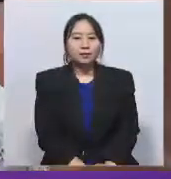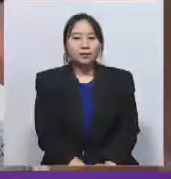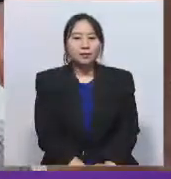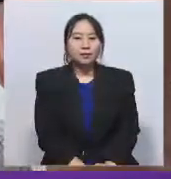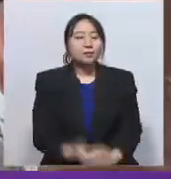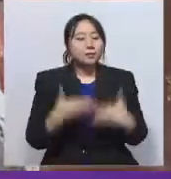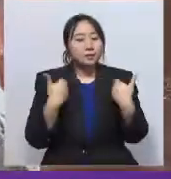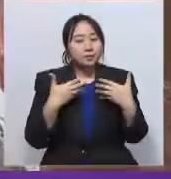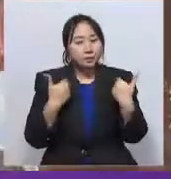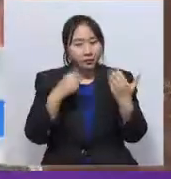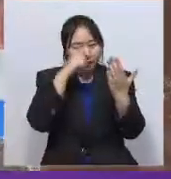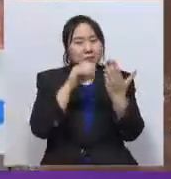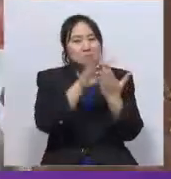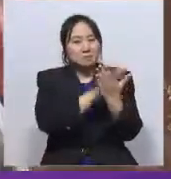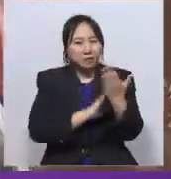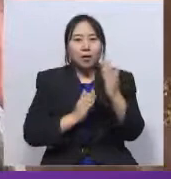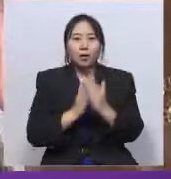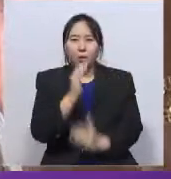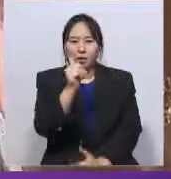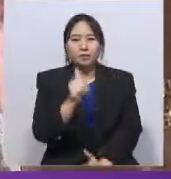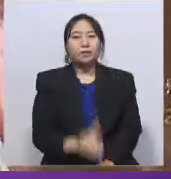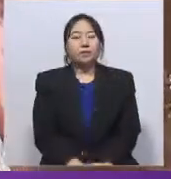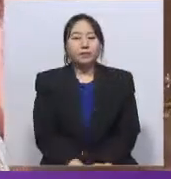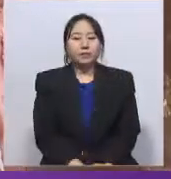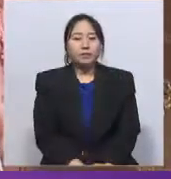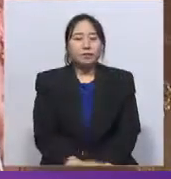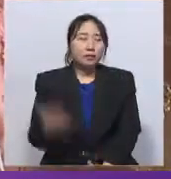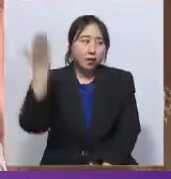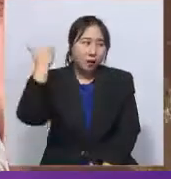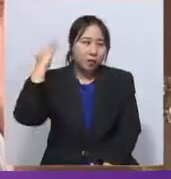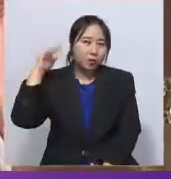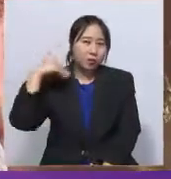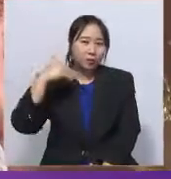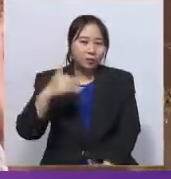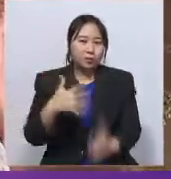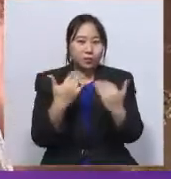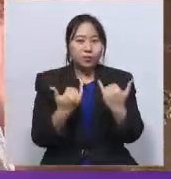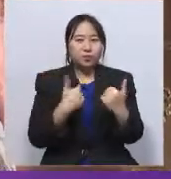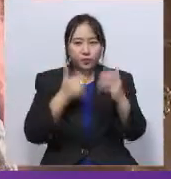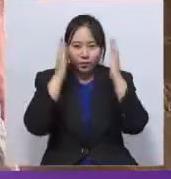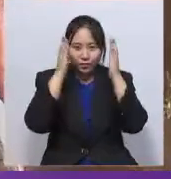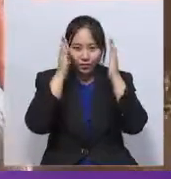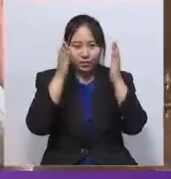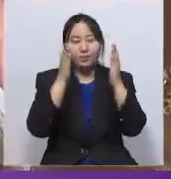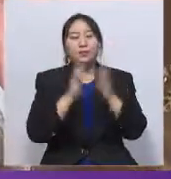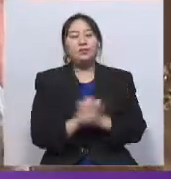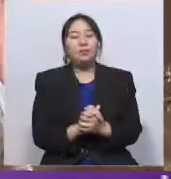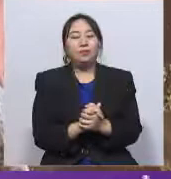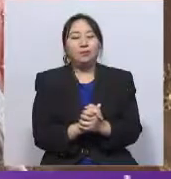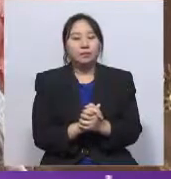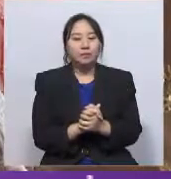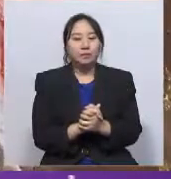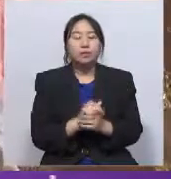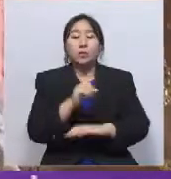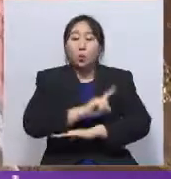ดีใจประเทศไทยรอดแล้วเนาะแต่จากวันนั้นถึงวันนี้ป้าตั้งใจว่าวันหนึ่งถ้า